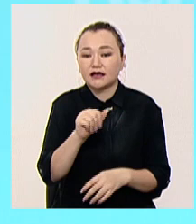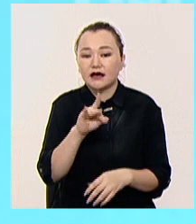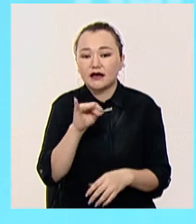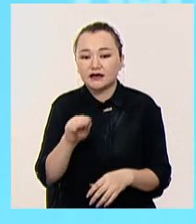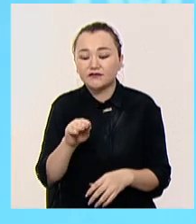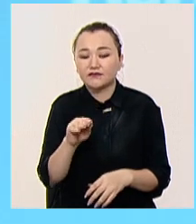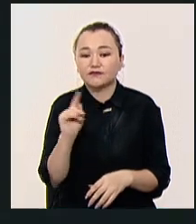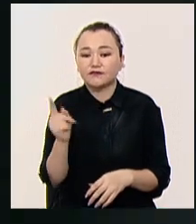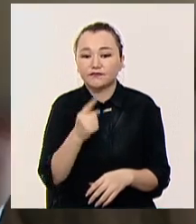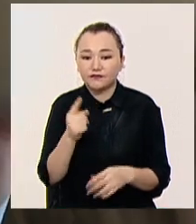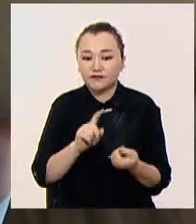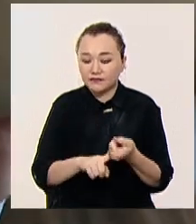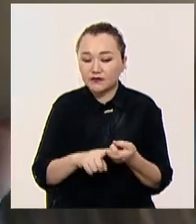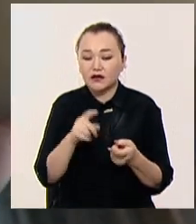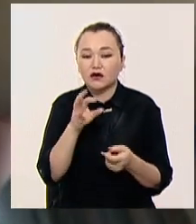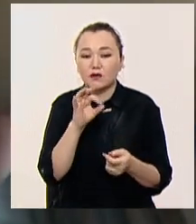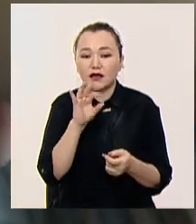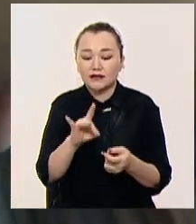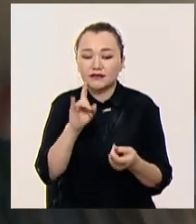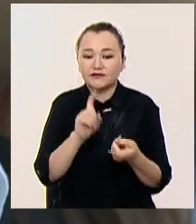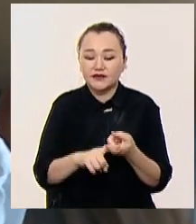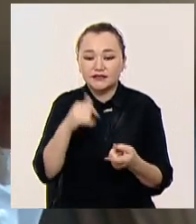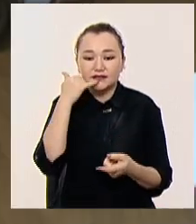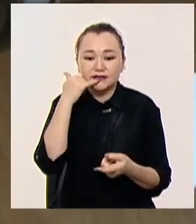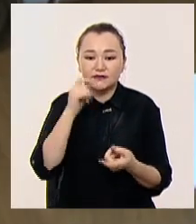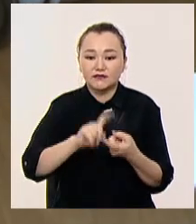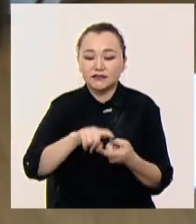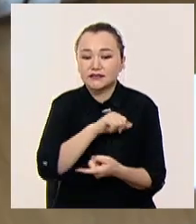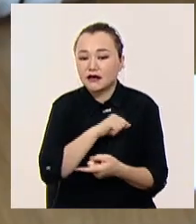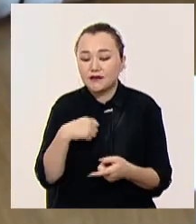будет предоставляться операторами связи и